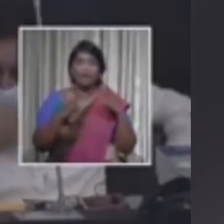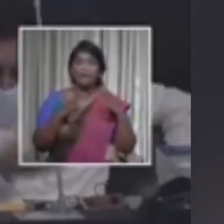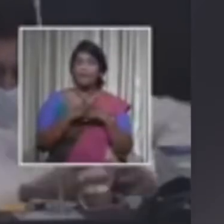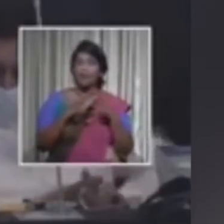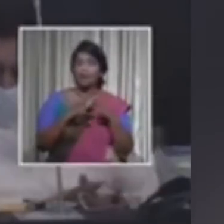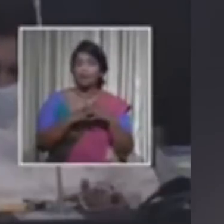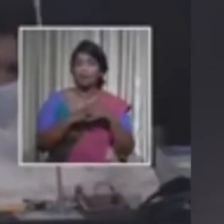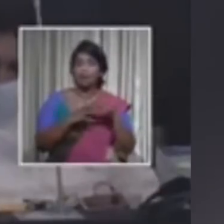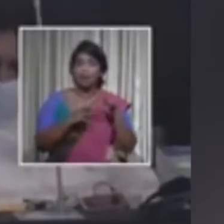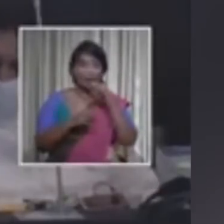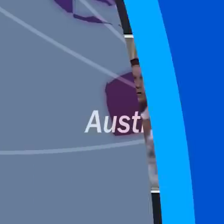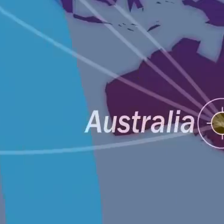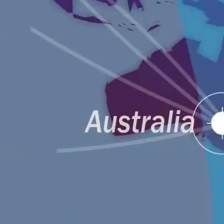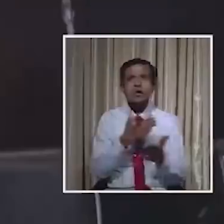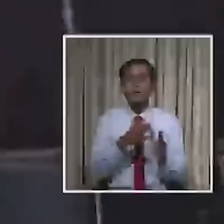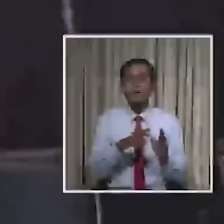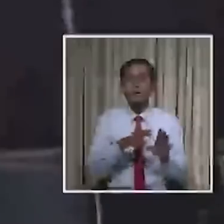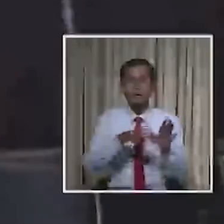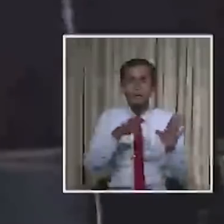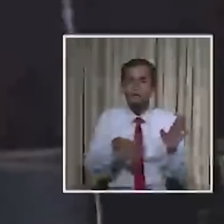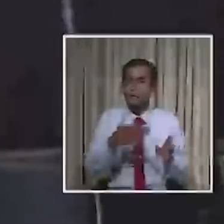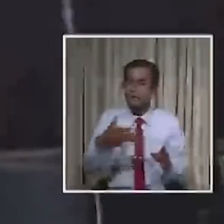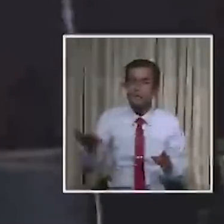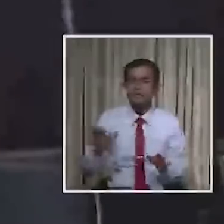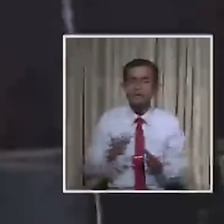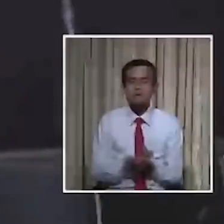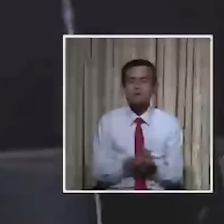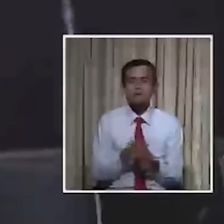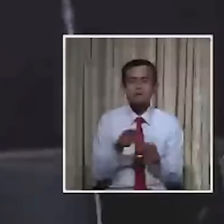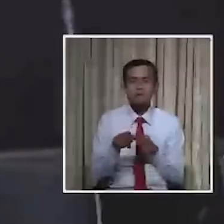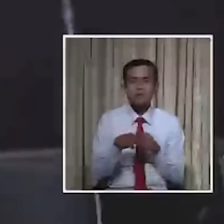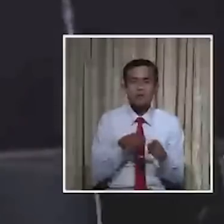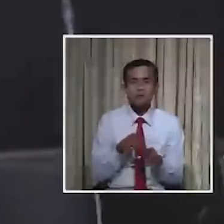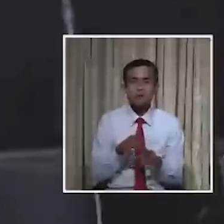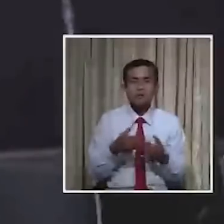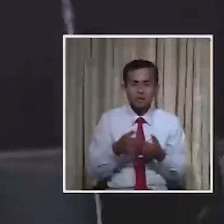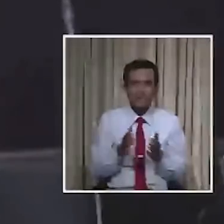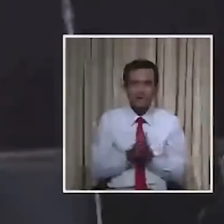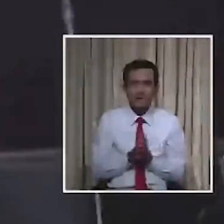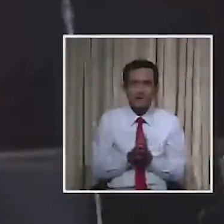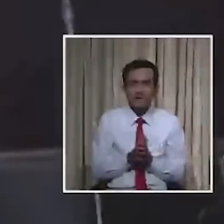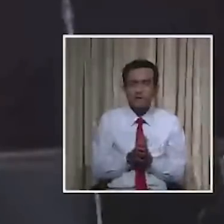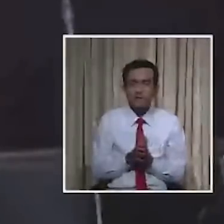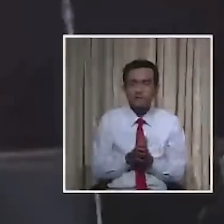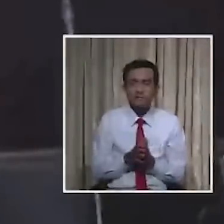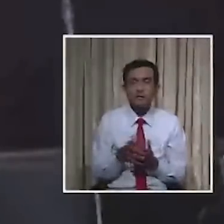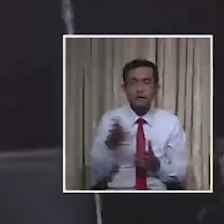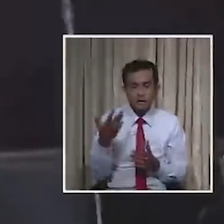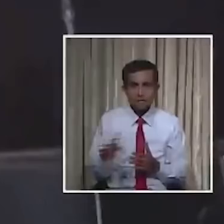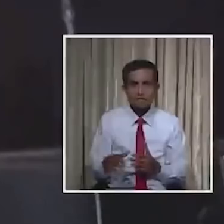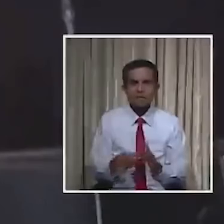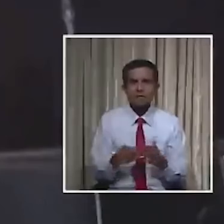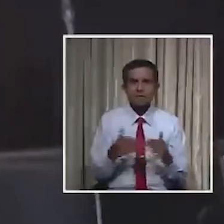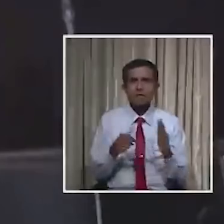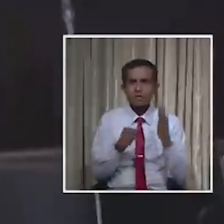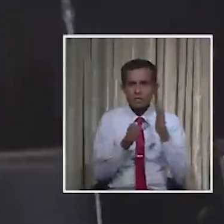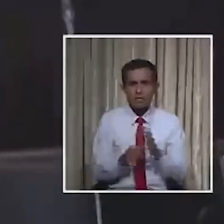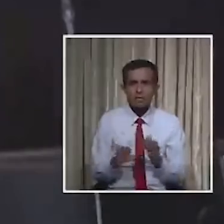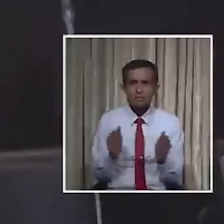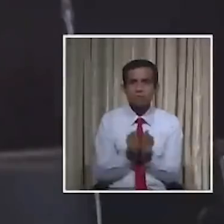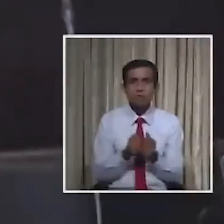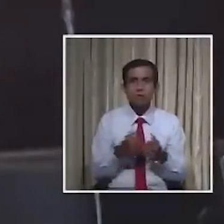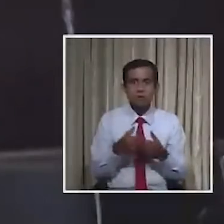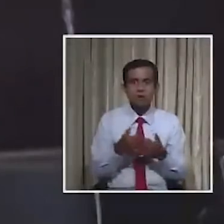பொன்சேகா சுட்டிக்காட்டியுள்ளார். இலங்கையில் குற்றவாளிகள் கொலையாளிகள் மற்றும் திருடர்களுக்கே பொது மன்னிப்பு வழங்கப்படுவதாக நாடாளுமன்ற உறுப்பினர்